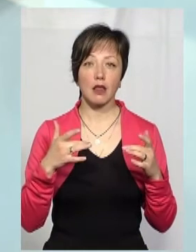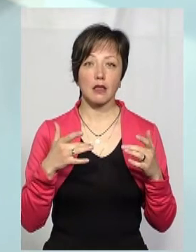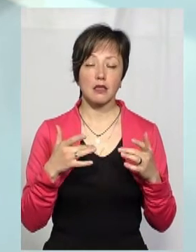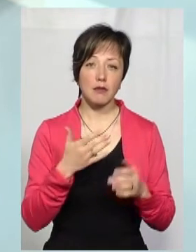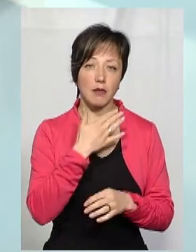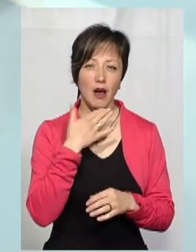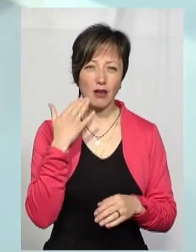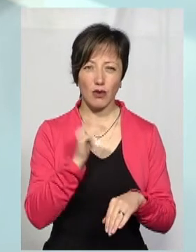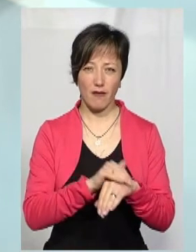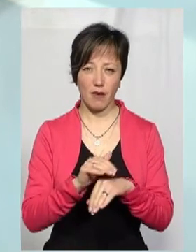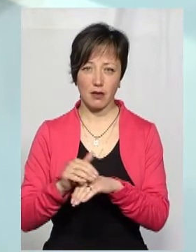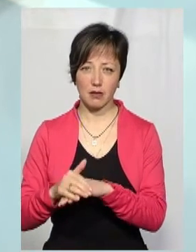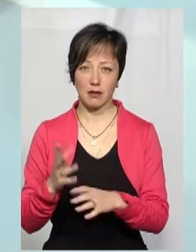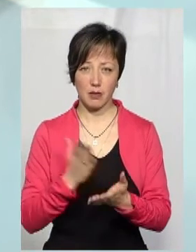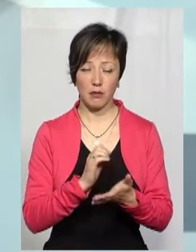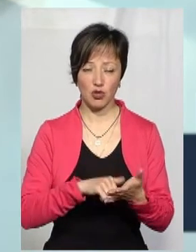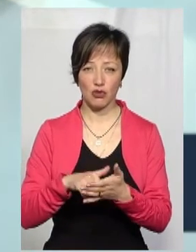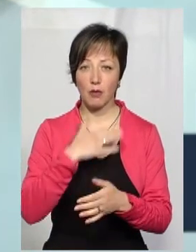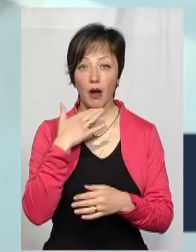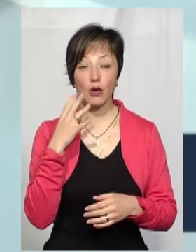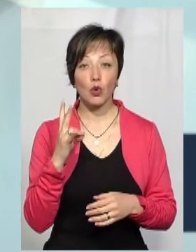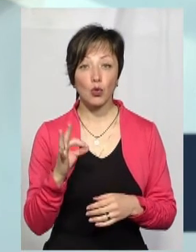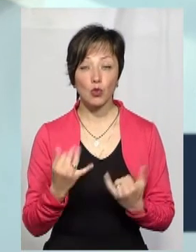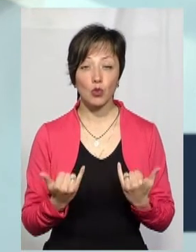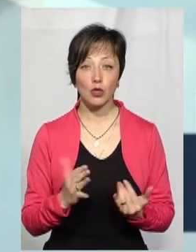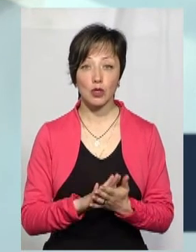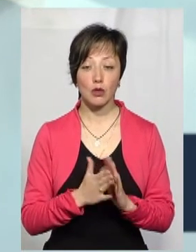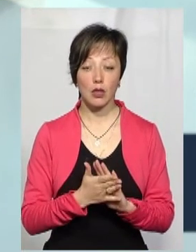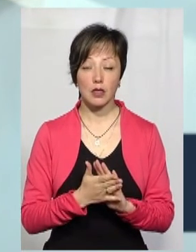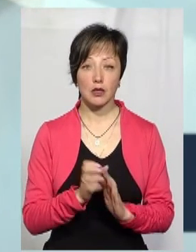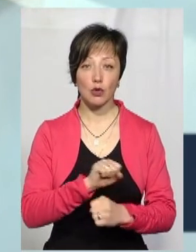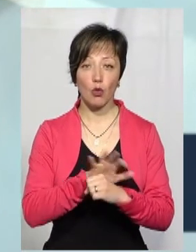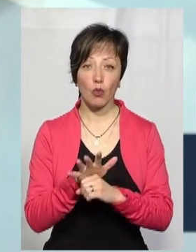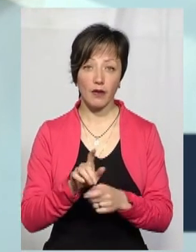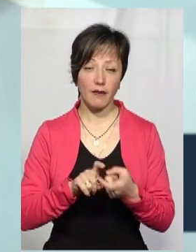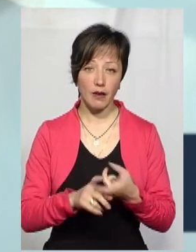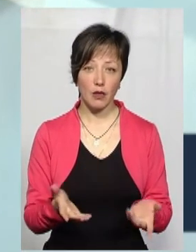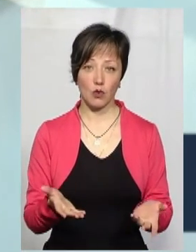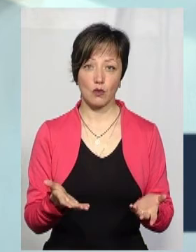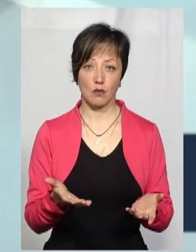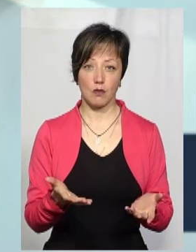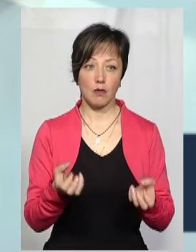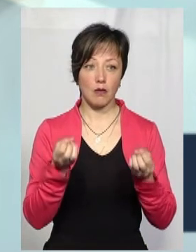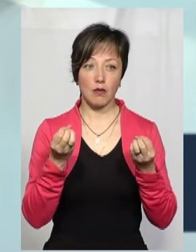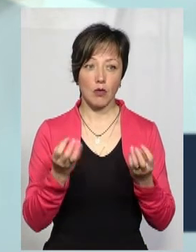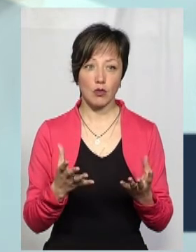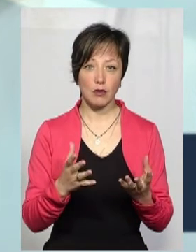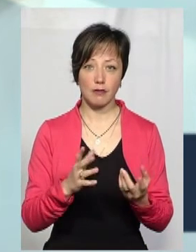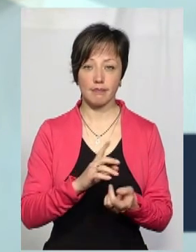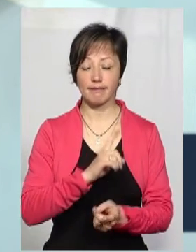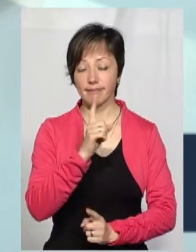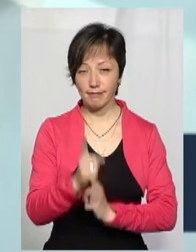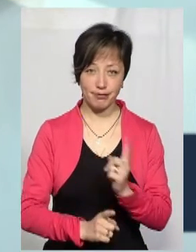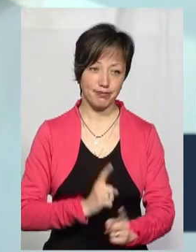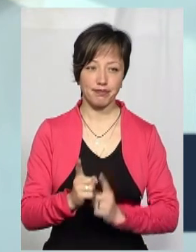тут багато факторів, але от сьогоднішня ситуація з коронавірусом, вона просто вивернула це